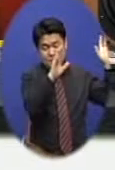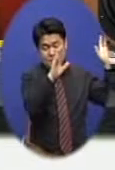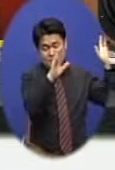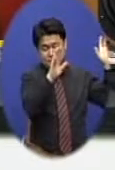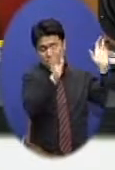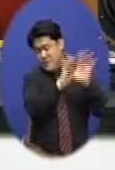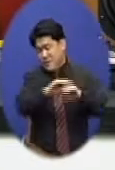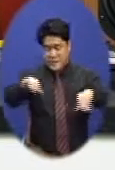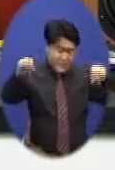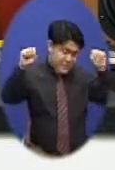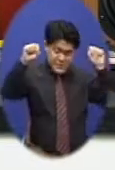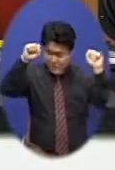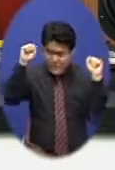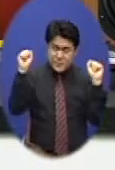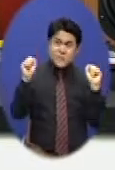허무한 내